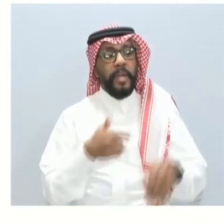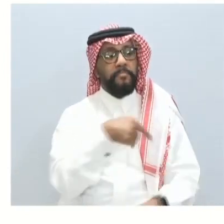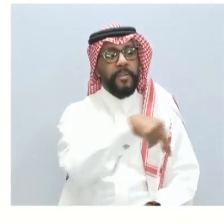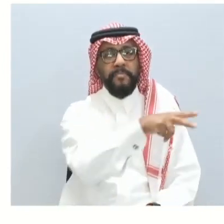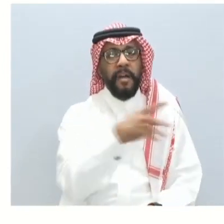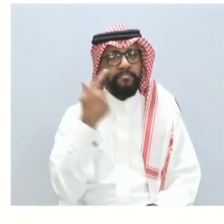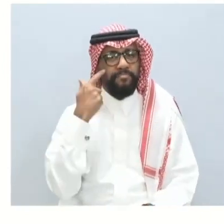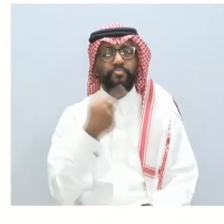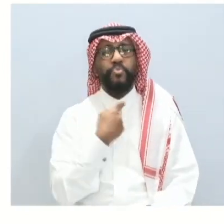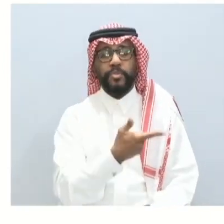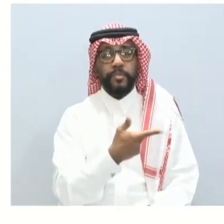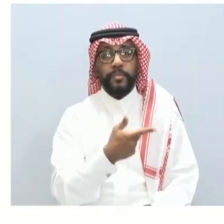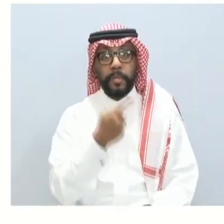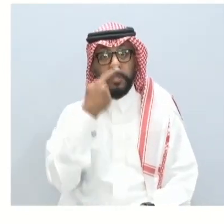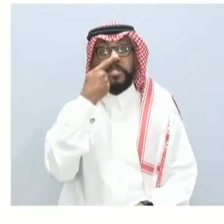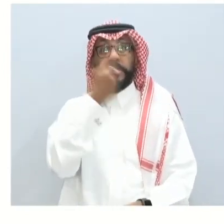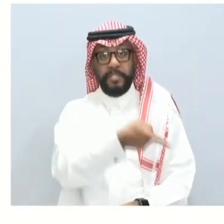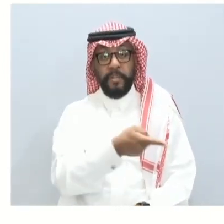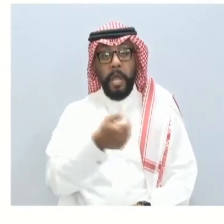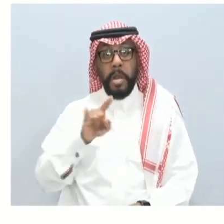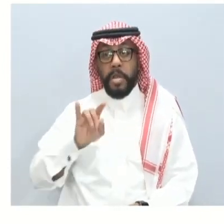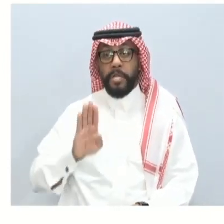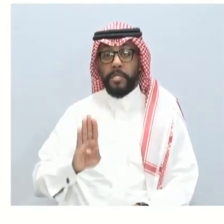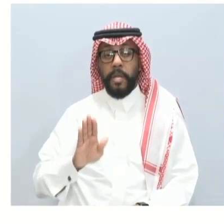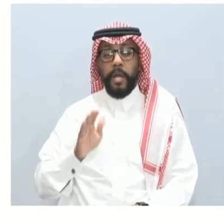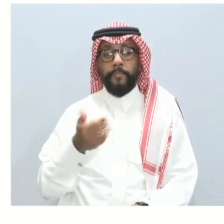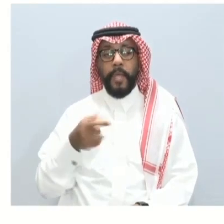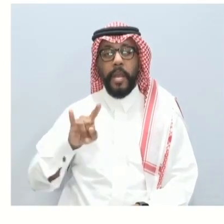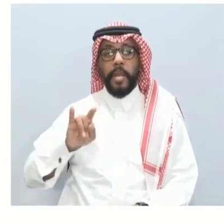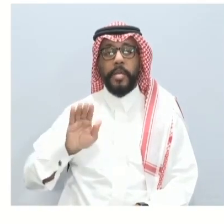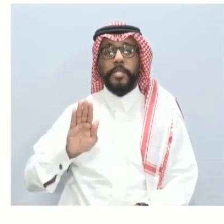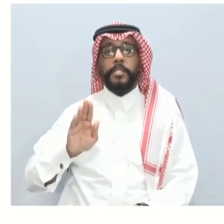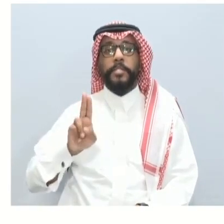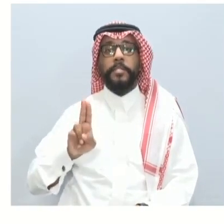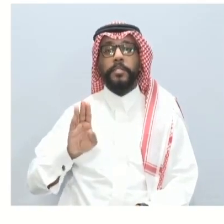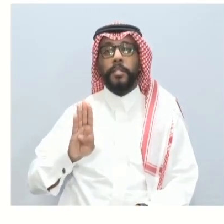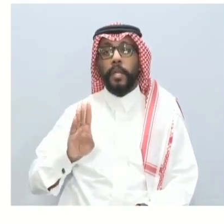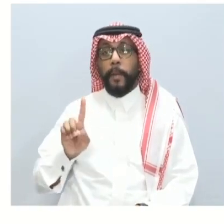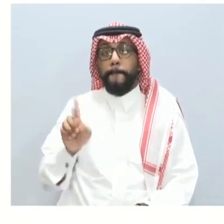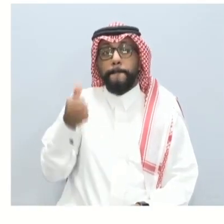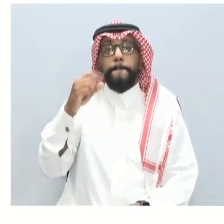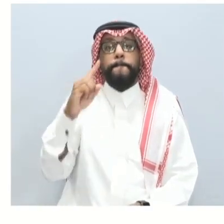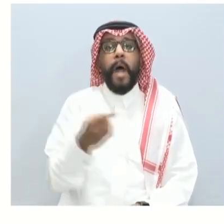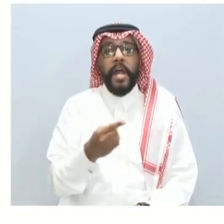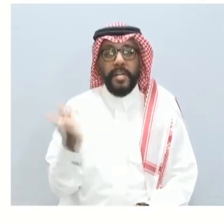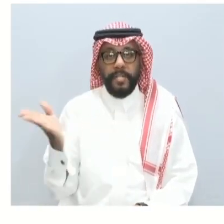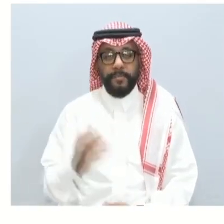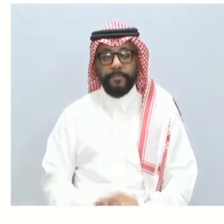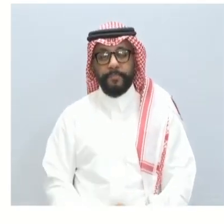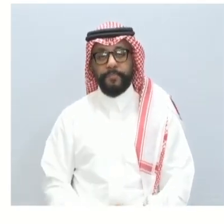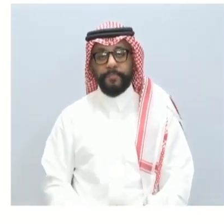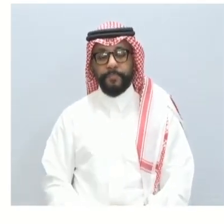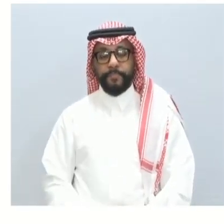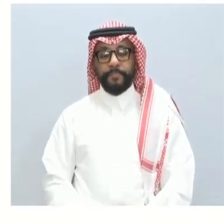ما رايكم ما رايكم بلا شك انه كفر الااء والاستكبار